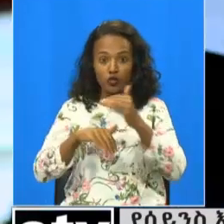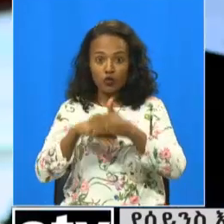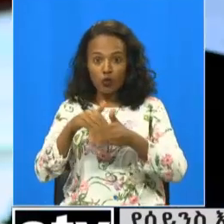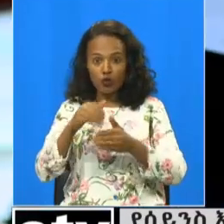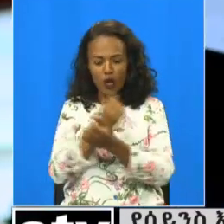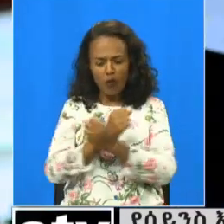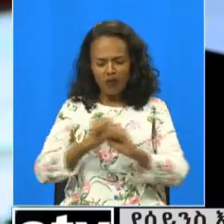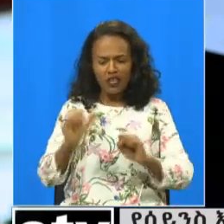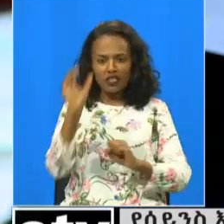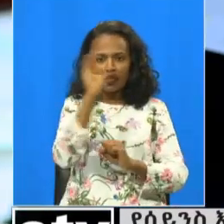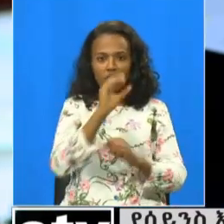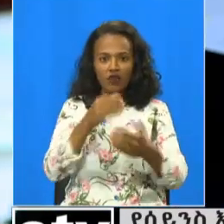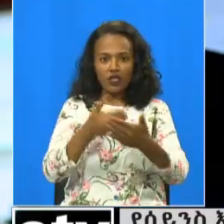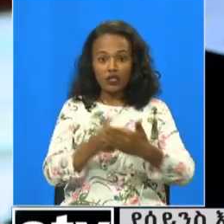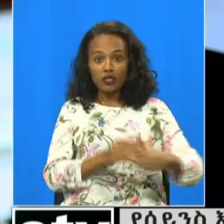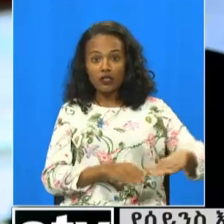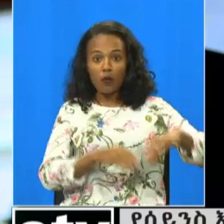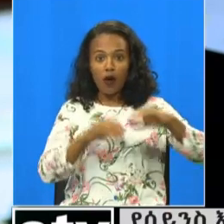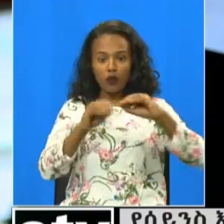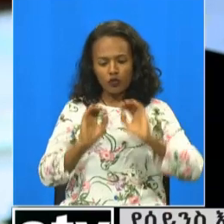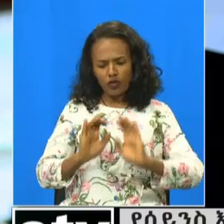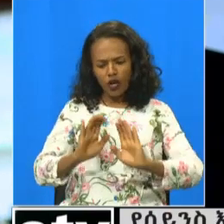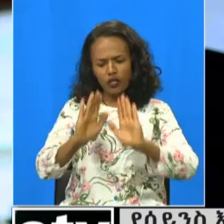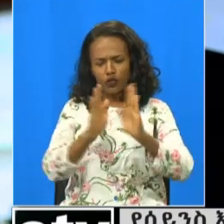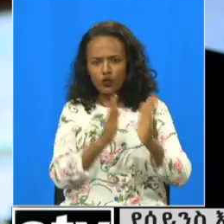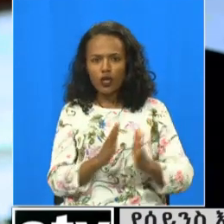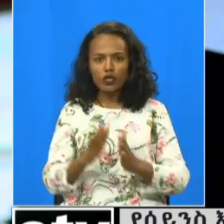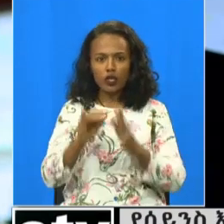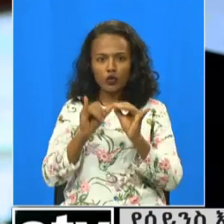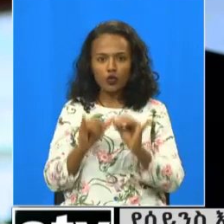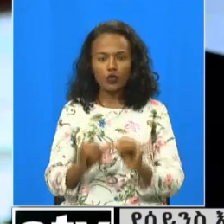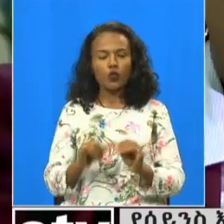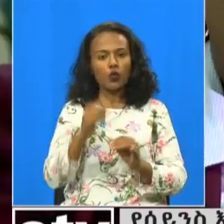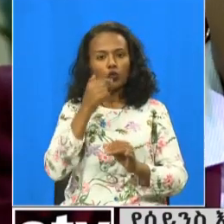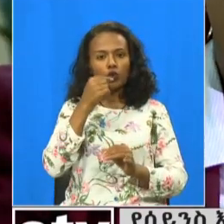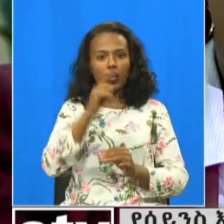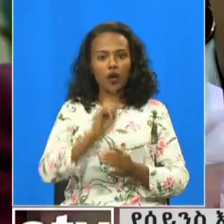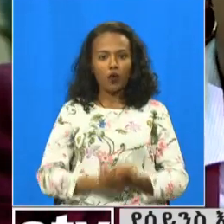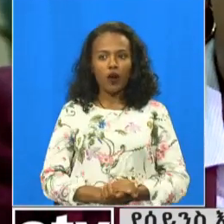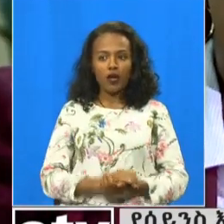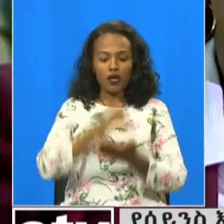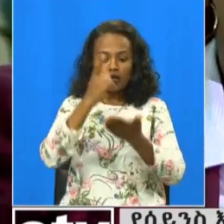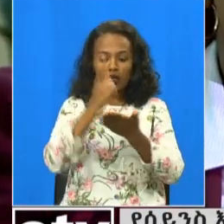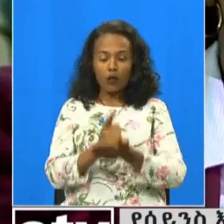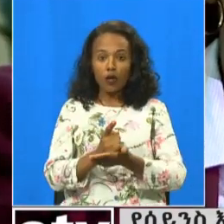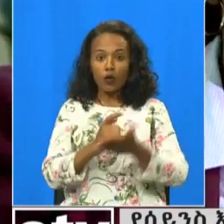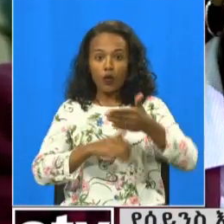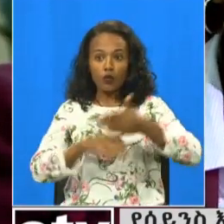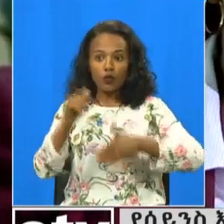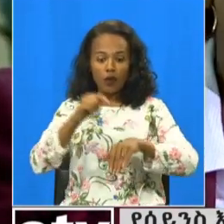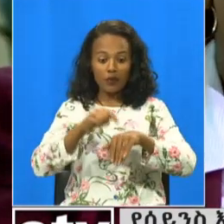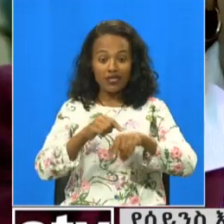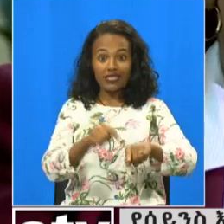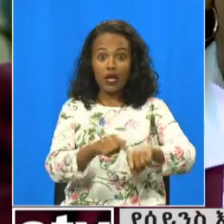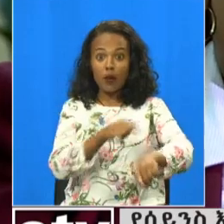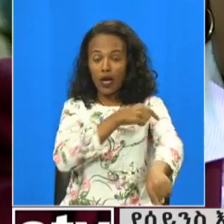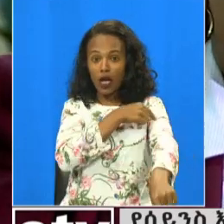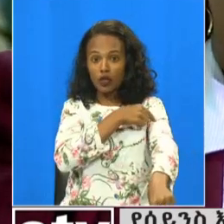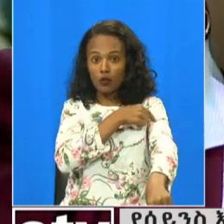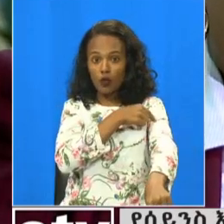መፍትሄ እስከሚፈለግ ድረስ ተማሪዎች ራሳቸውን እያዘጋጁ እንዲቆዩ ማሳስበዋል። ተመርቆ የሚወጣበት ጊዜ መራዘሙ